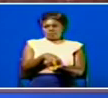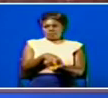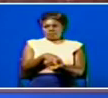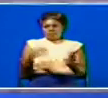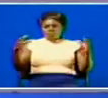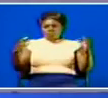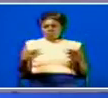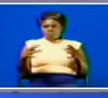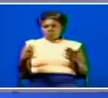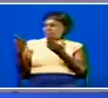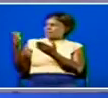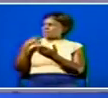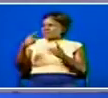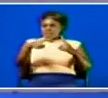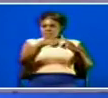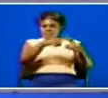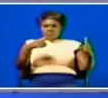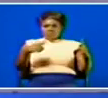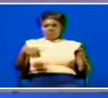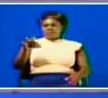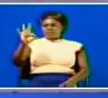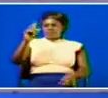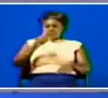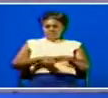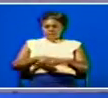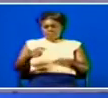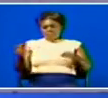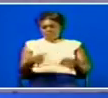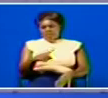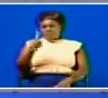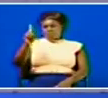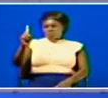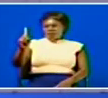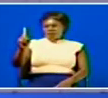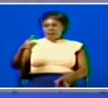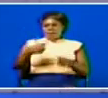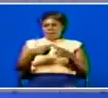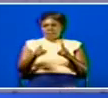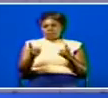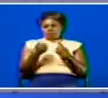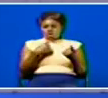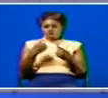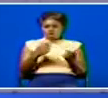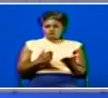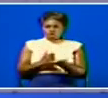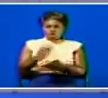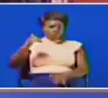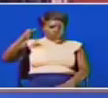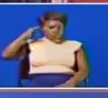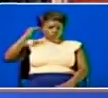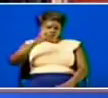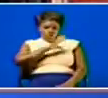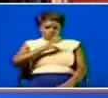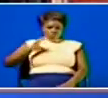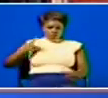Wakazi hapa wanasema mauaji haya ni ya tatu kwa chini ya mwezi moja. Hata hivyo, akizungumza kwa njia ya simu kamishna wa